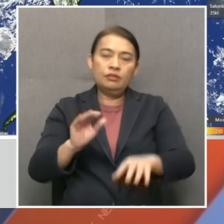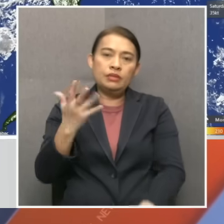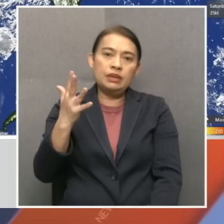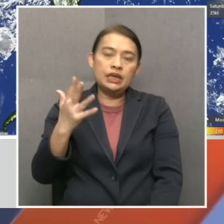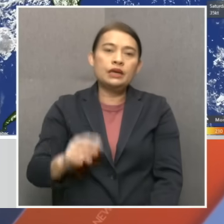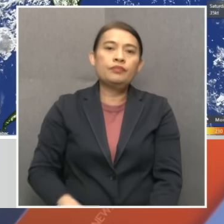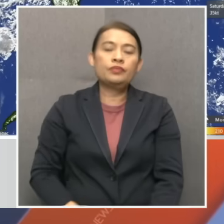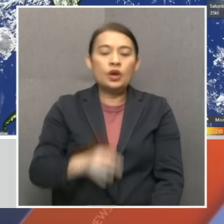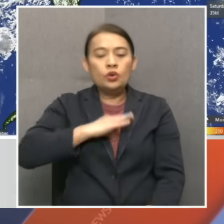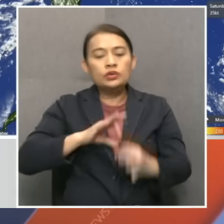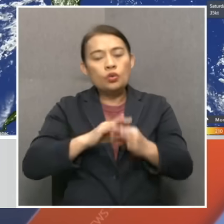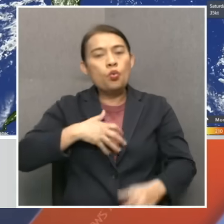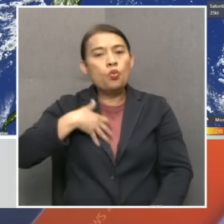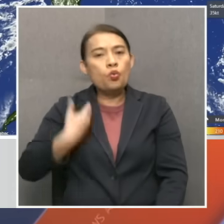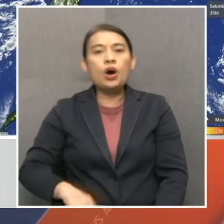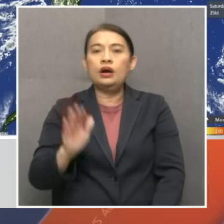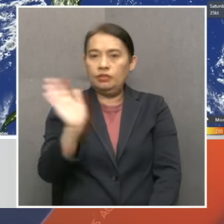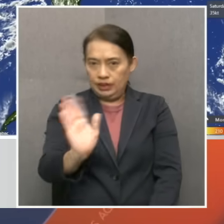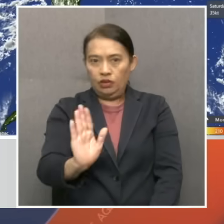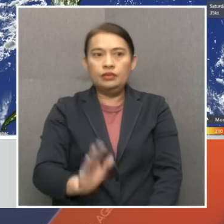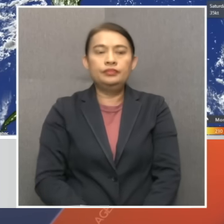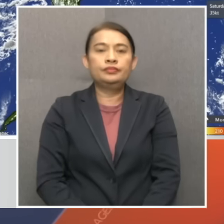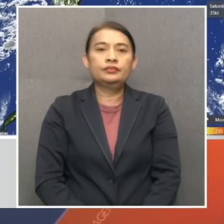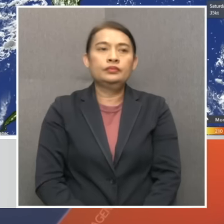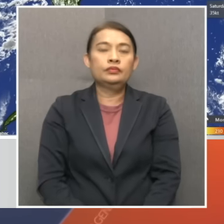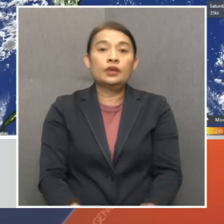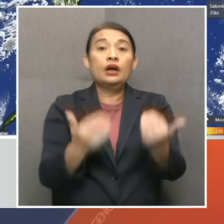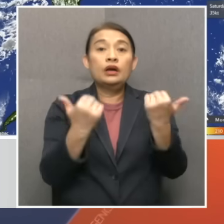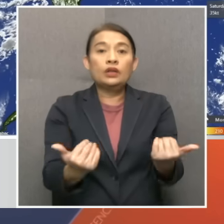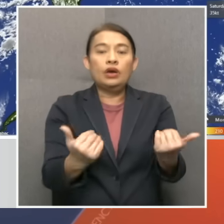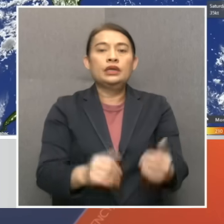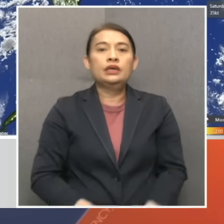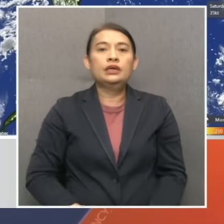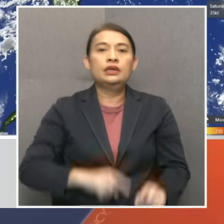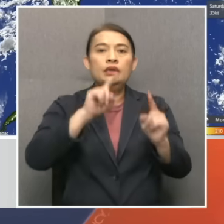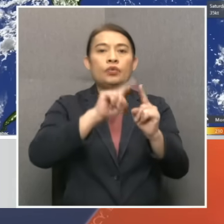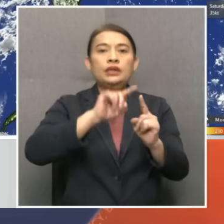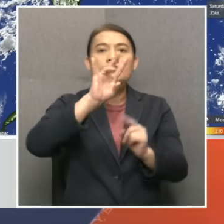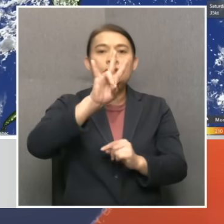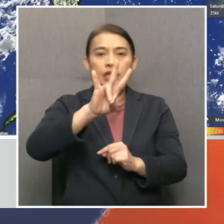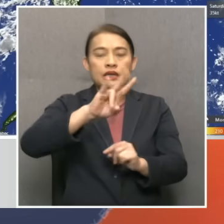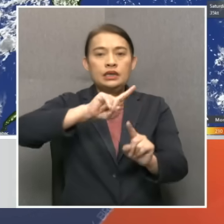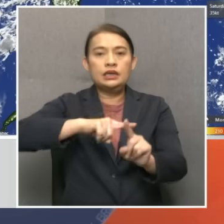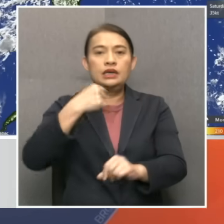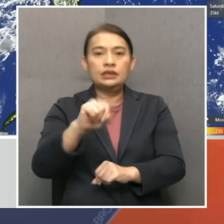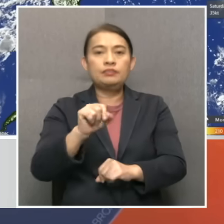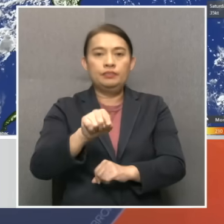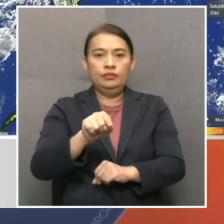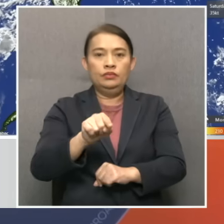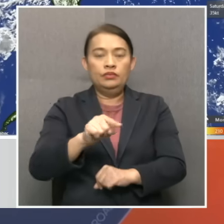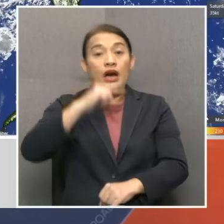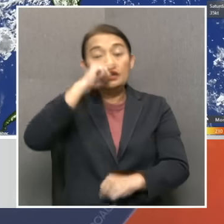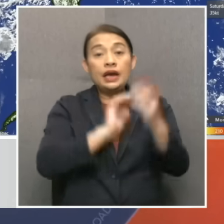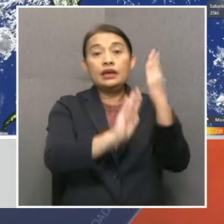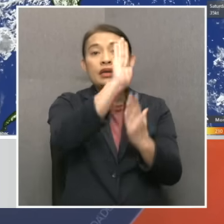จึงไม่ต้องไปกังวลเรื่องนี้นะครับผม ค่ะแล้วมาจนถึงตอนนี้7ตุลาคมแล้วเนี่ยค่ะอาจารย์คาดการว่าไทยเราเนี่ยยังมีโอกาสที่จ